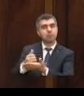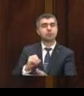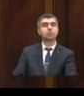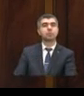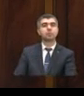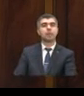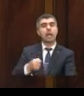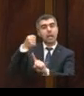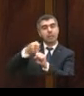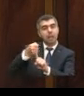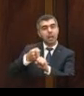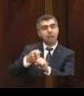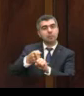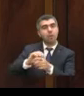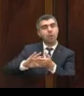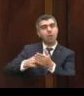الإصلاحات الإدارية.